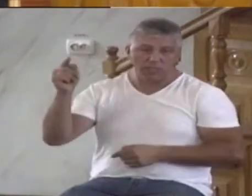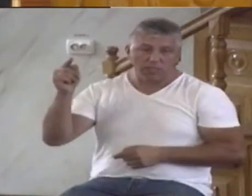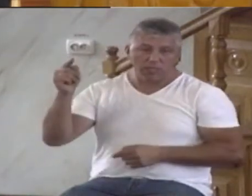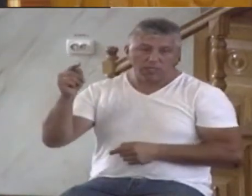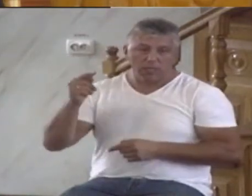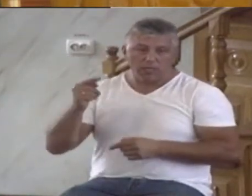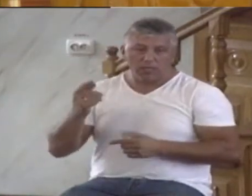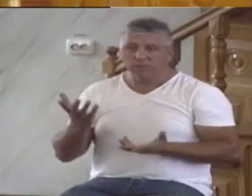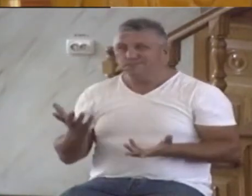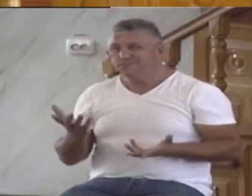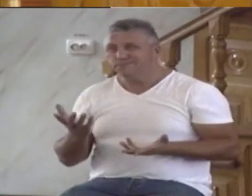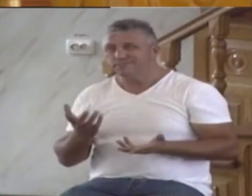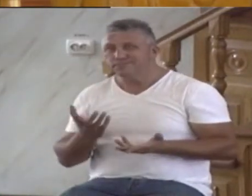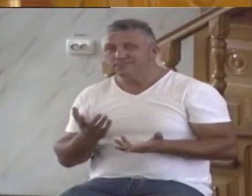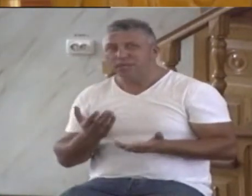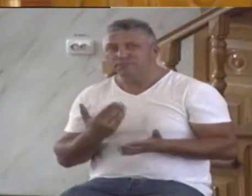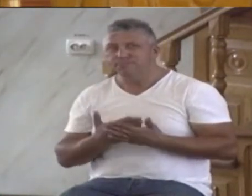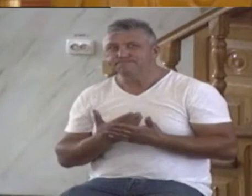была революция.